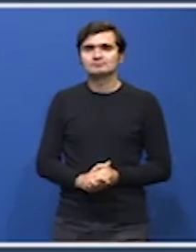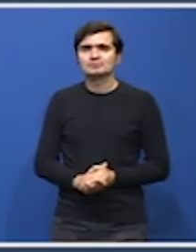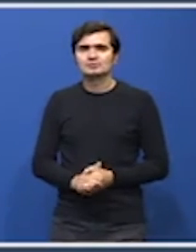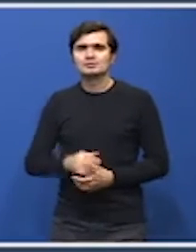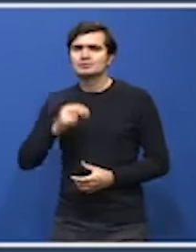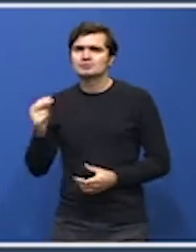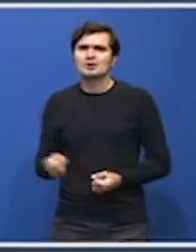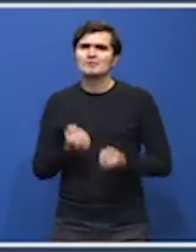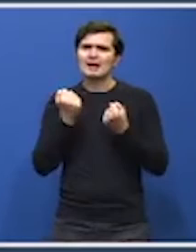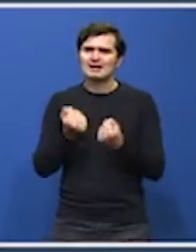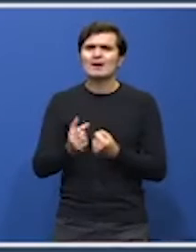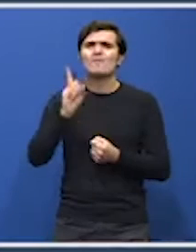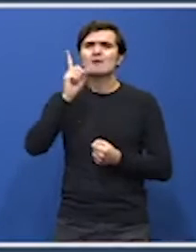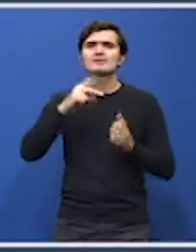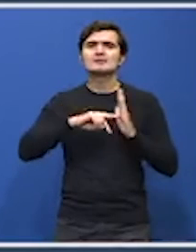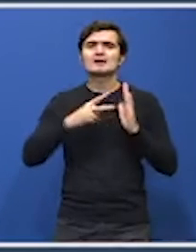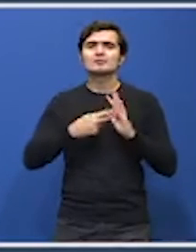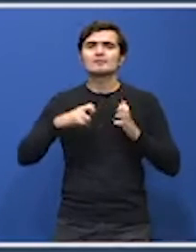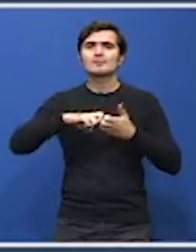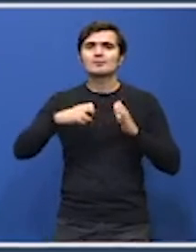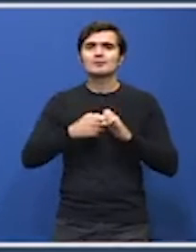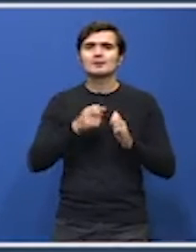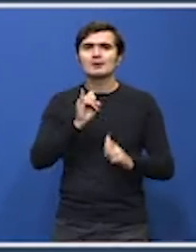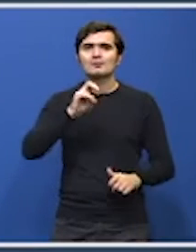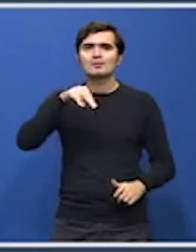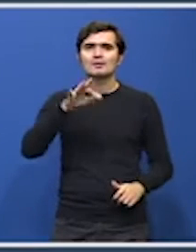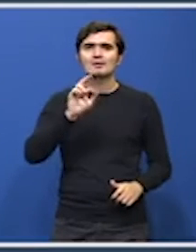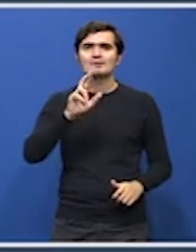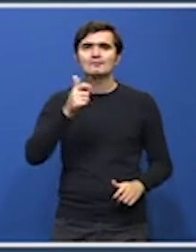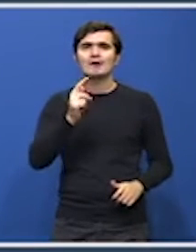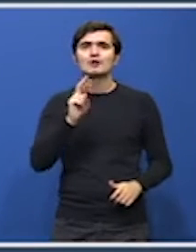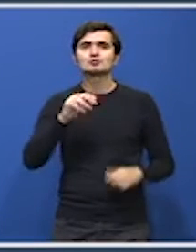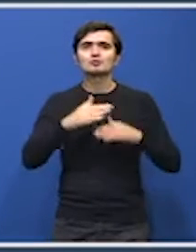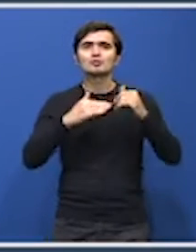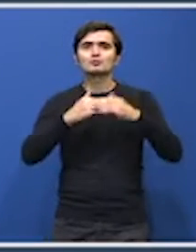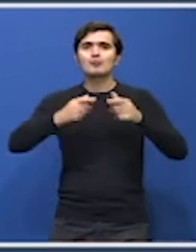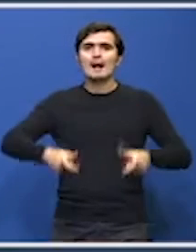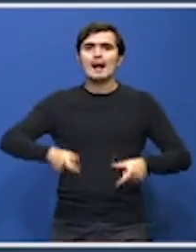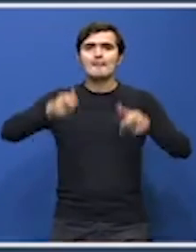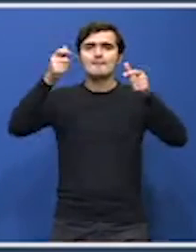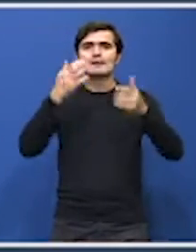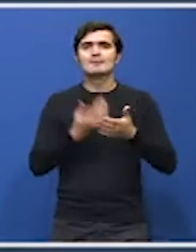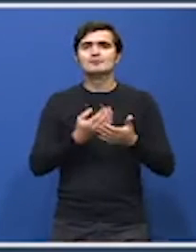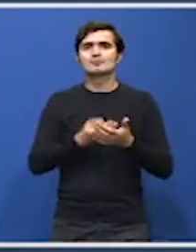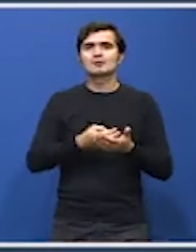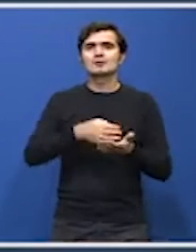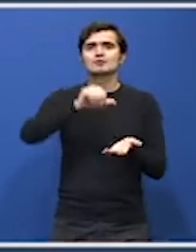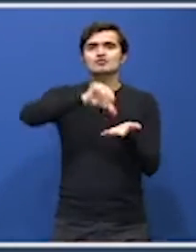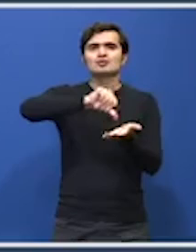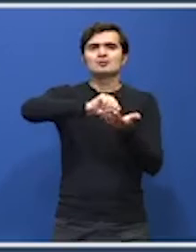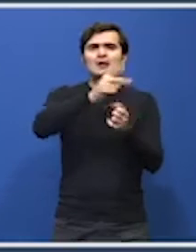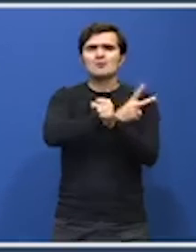greu de rezolvat va fi problema infrastructurii. Pentru că în centrele